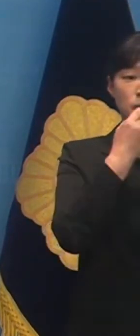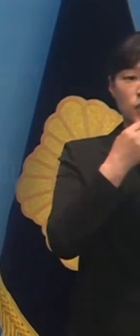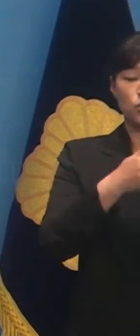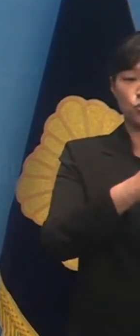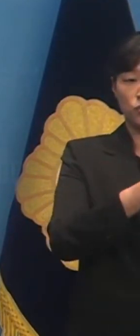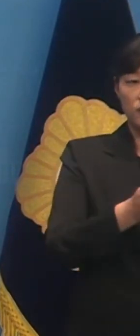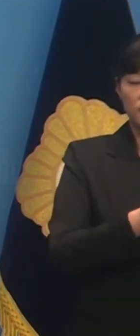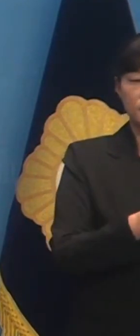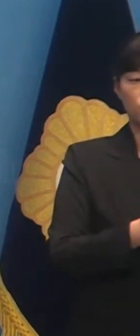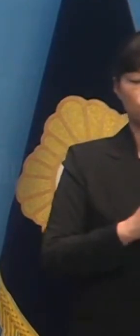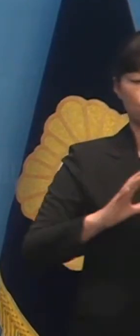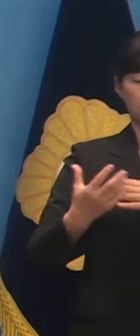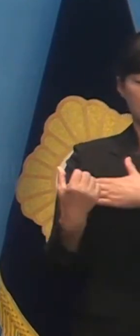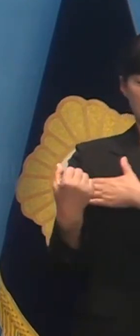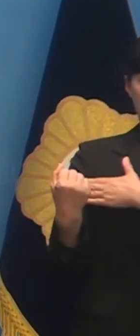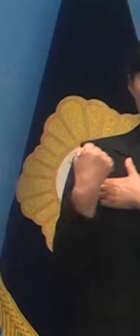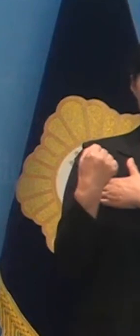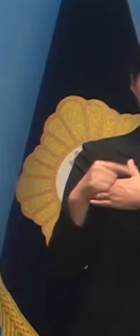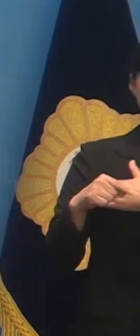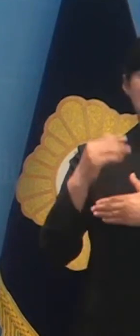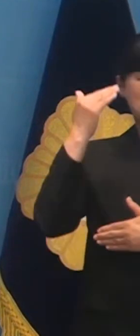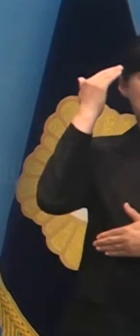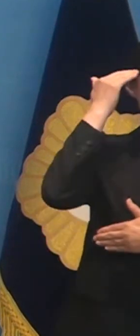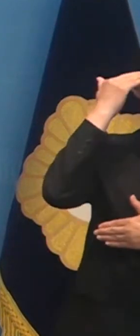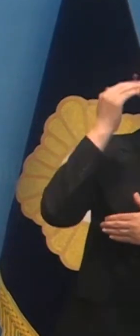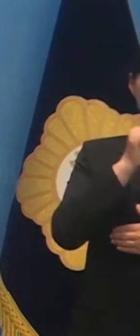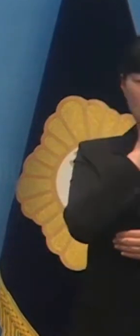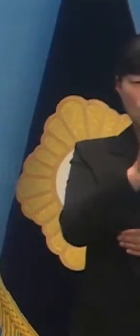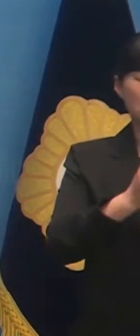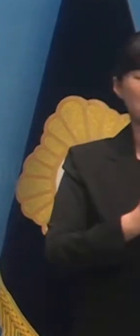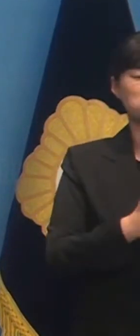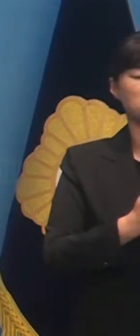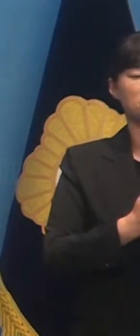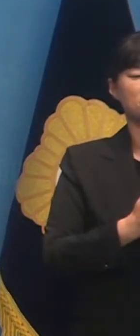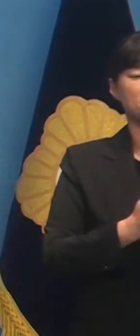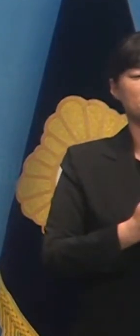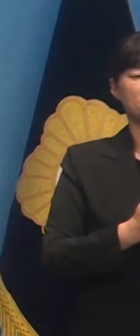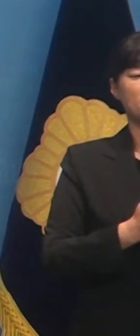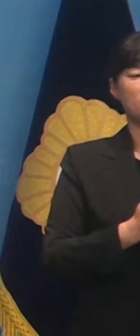더불어민주당은 국민의힘의 국정 발목 잡기에 결코